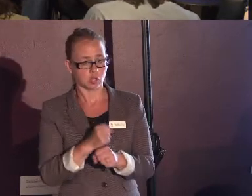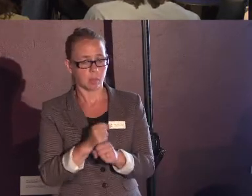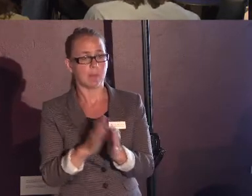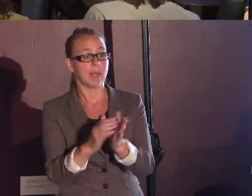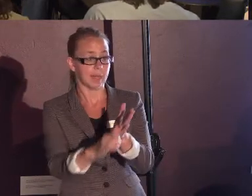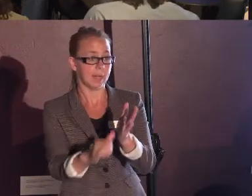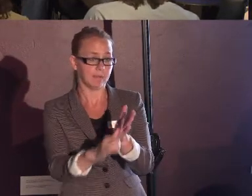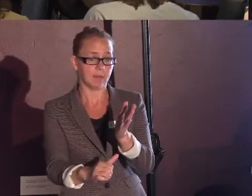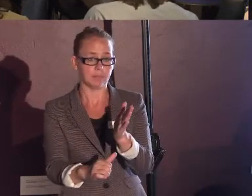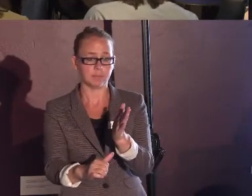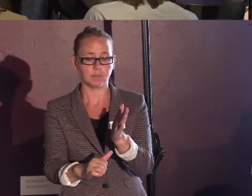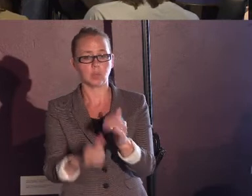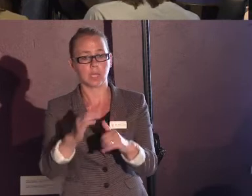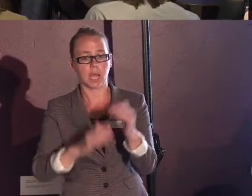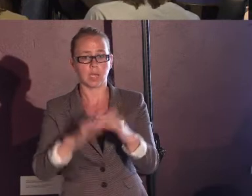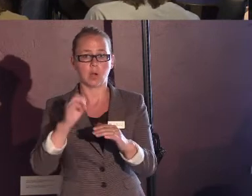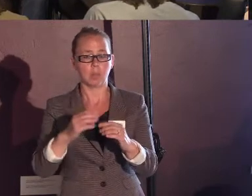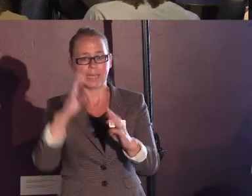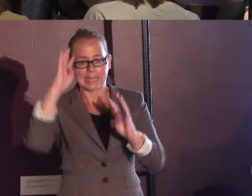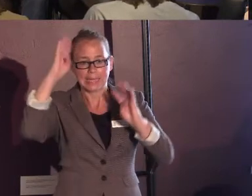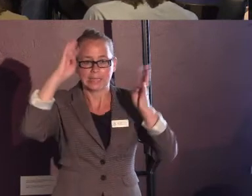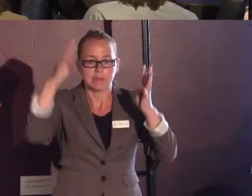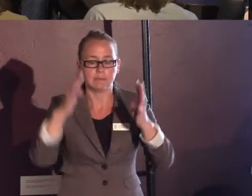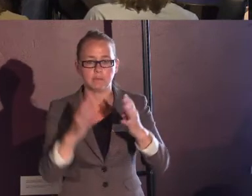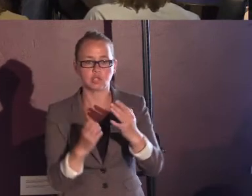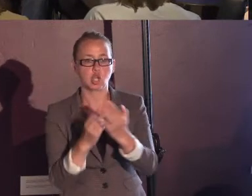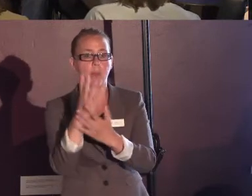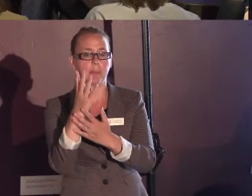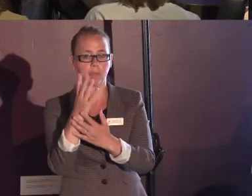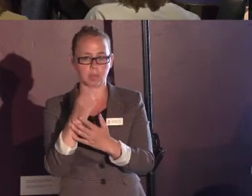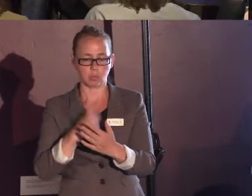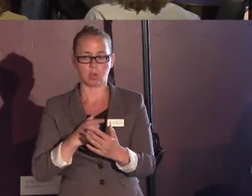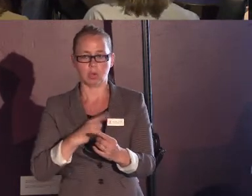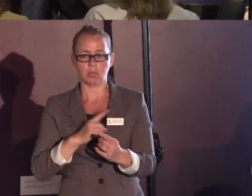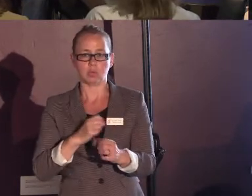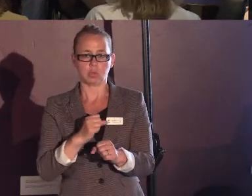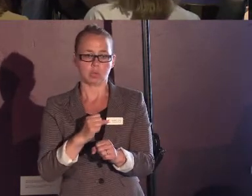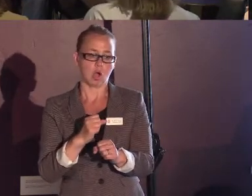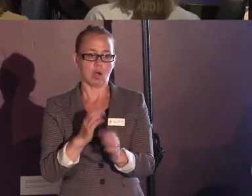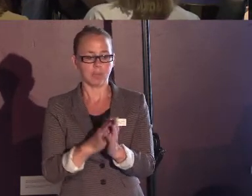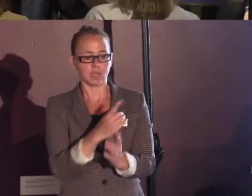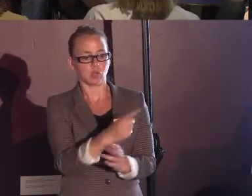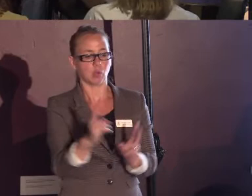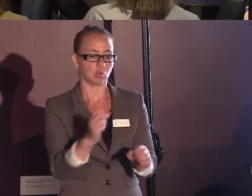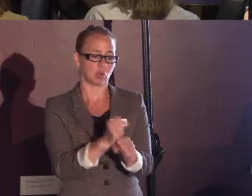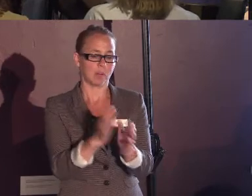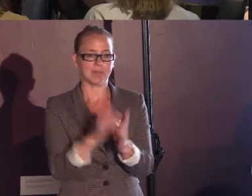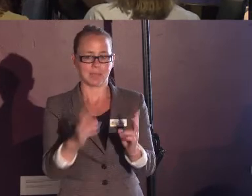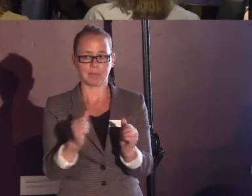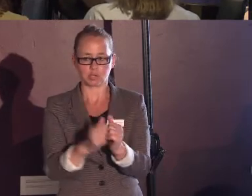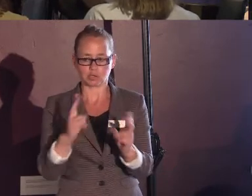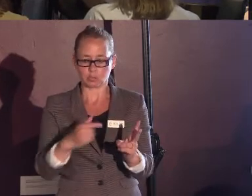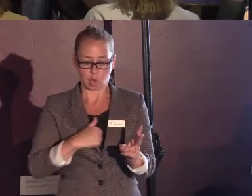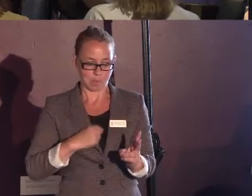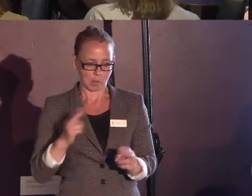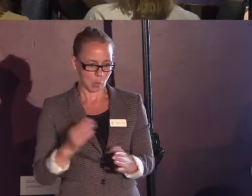arbetar med elever om kreativitet och skapande. Framförallt nu har jag ägnat mig åt dem som jobbar med exakt samma sak som jag gör. Men nu när jag har varit här så